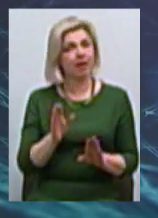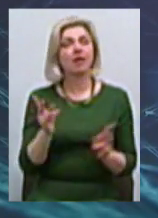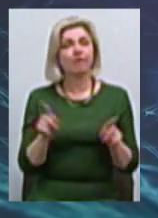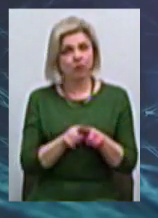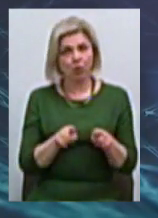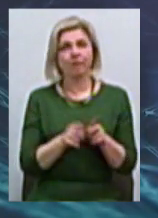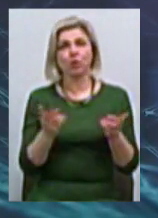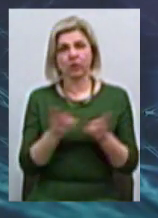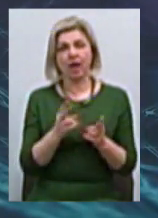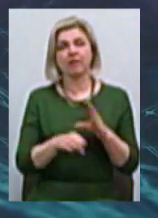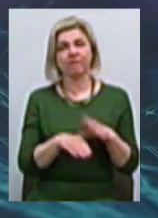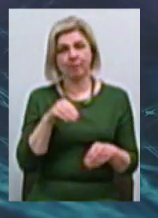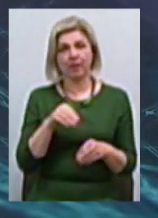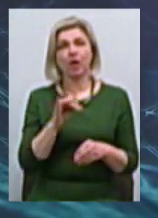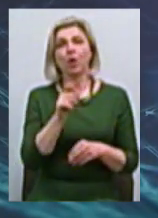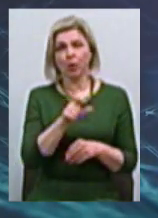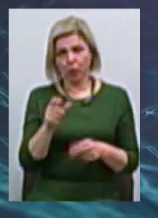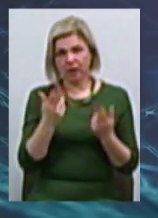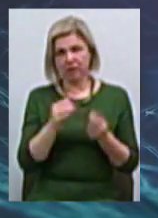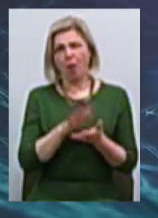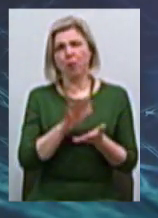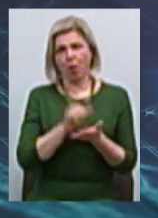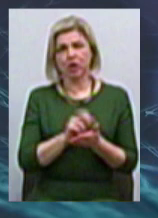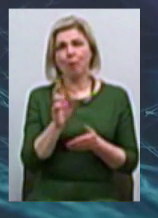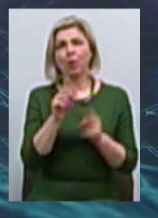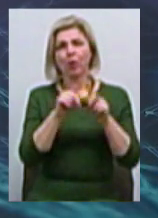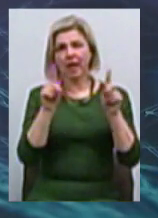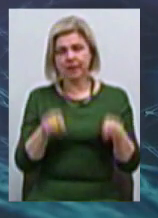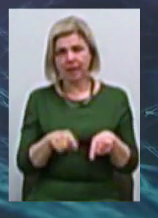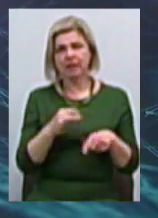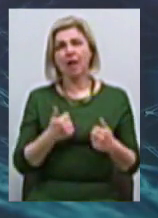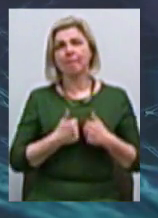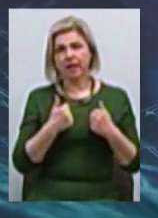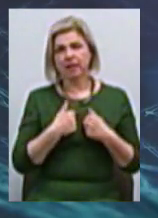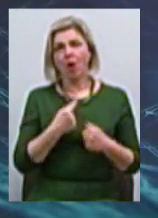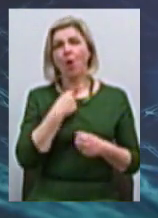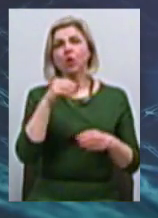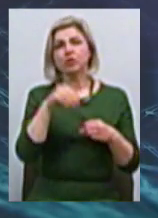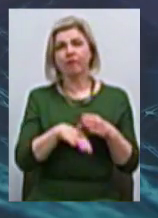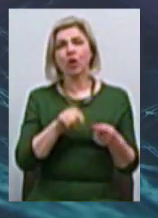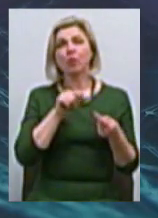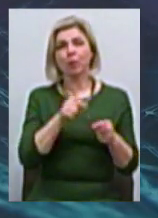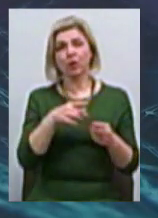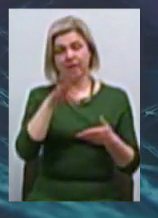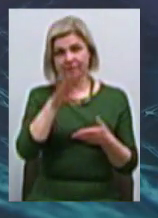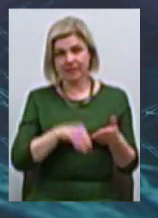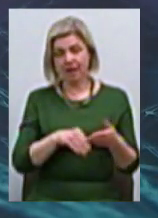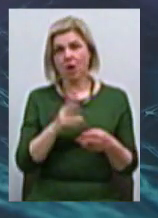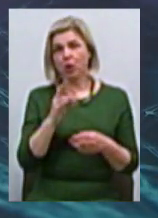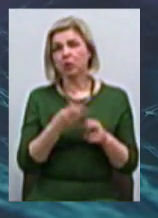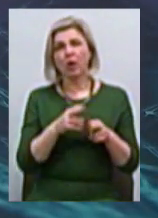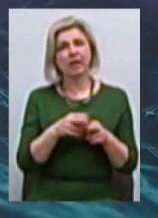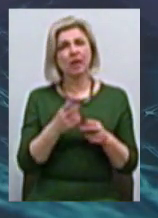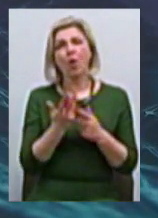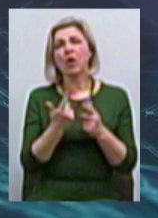да, люди портят бюллетени, люди как-то пытаются все равно проголосовать против всех, но их число достаточно